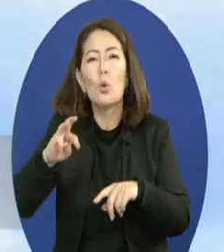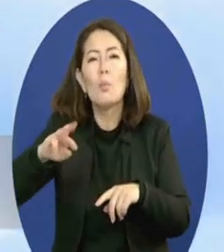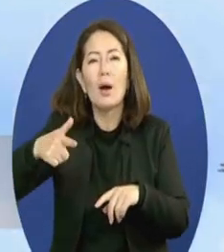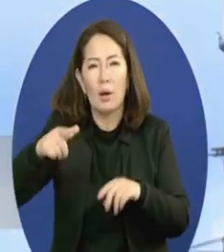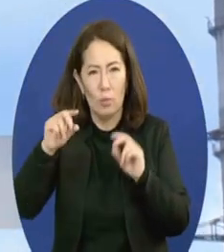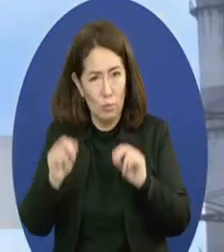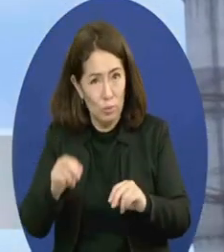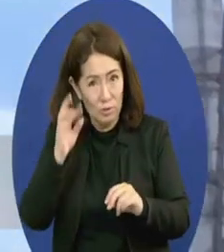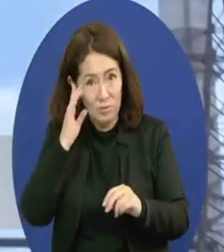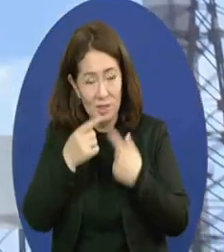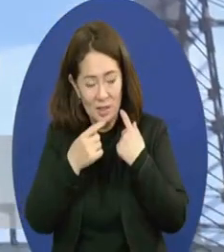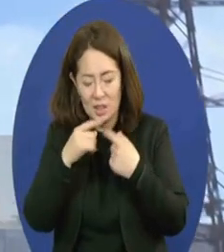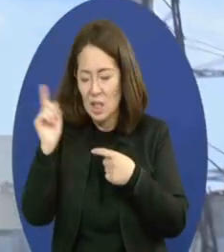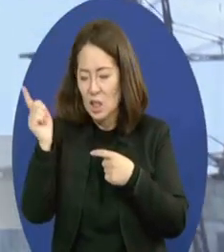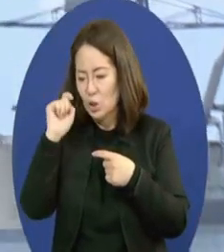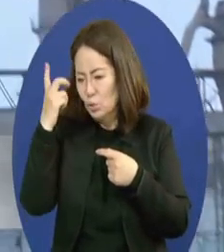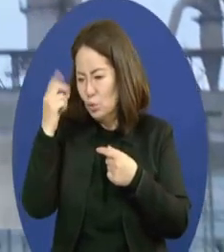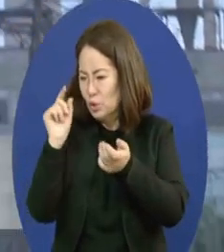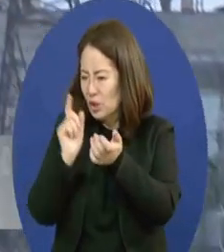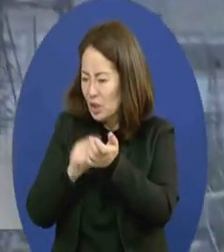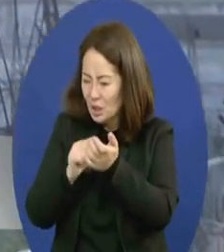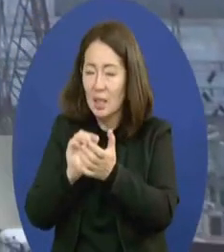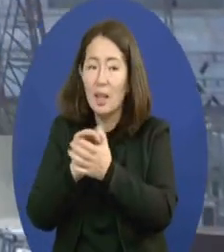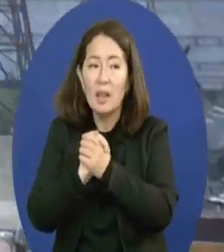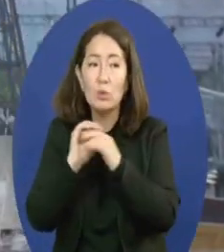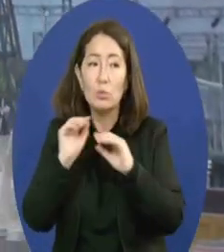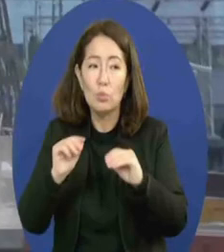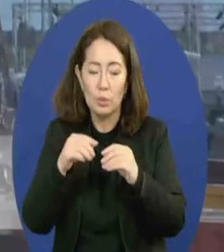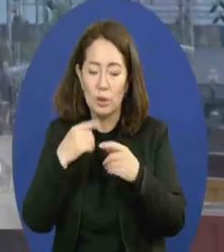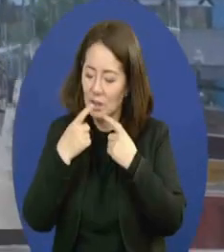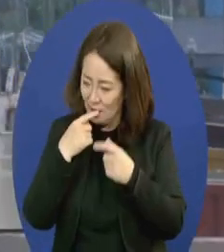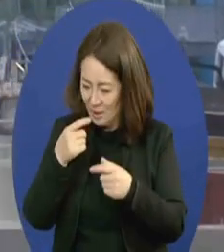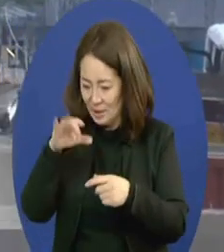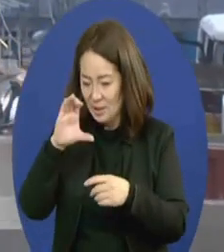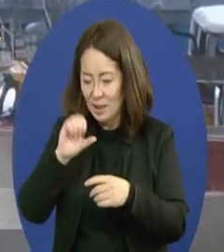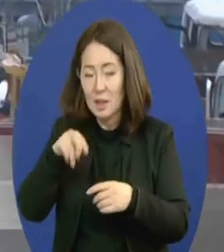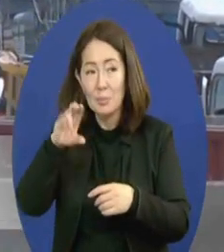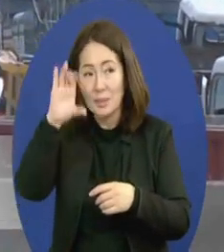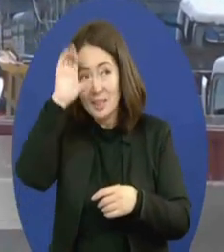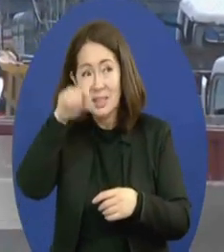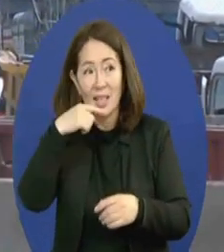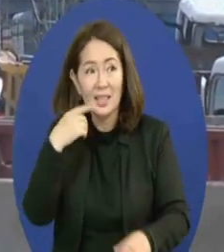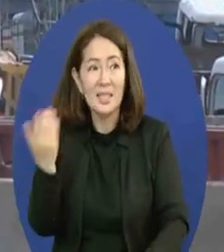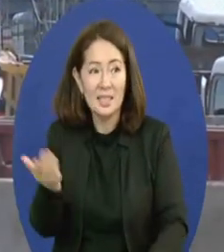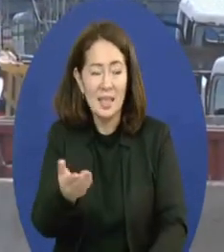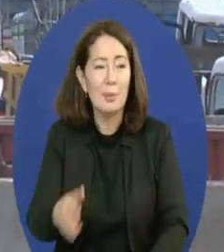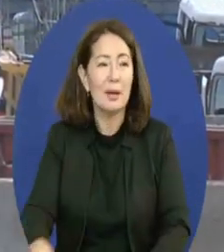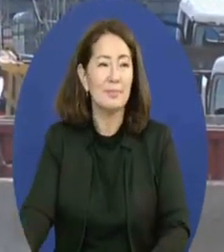Ингэснээр эрчим хүчний хэрэглээ батлахад байдал илүү найдвартай болж байна гэдгийг салбарын сайд нь онцлсан юм байна.